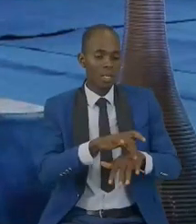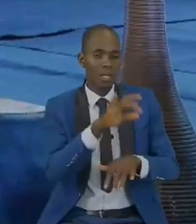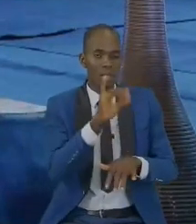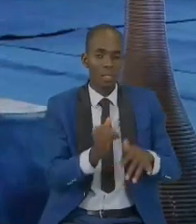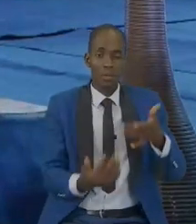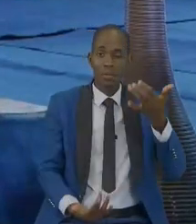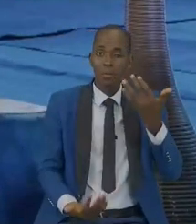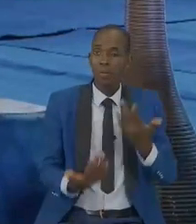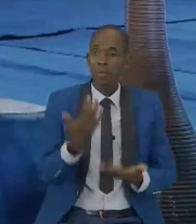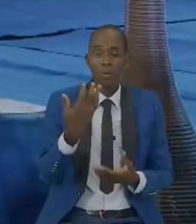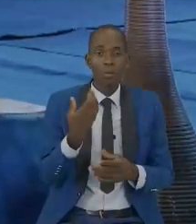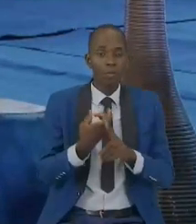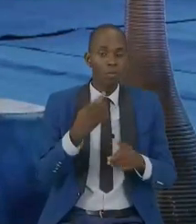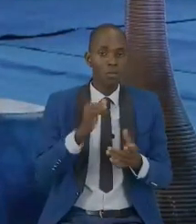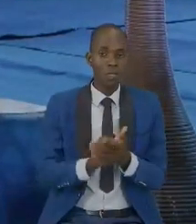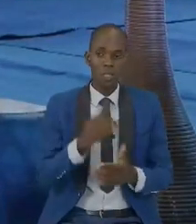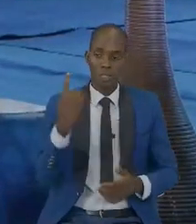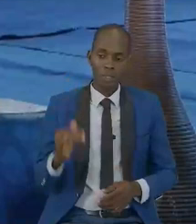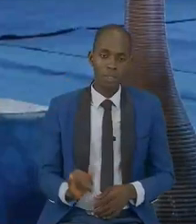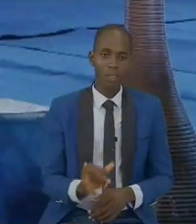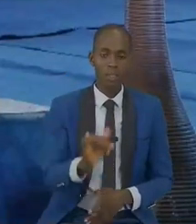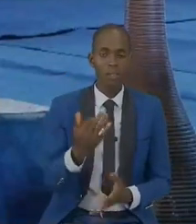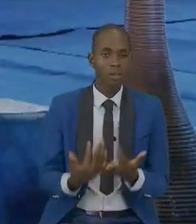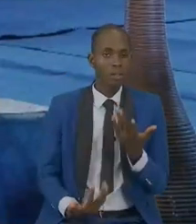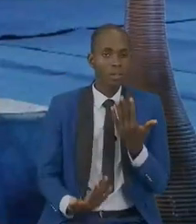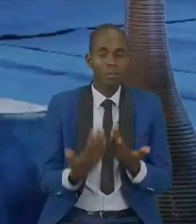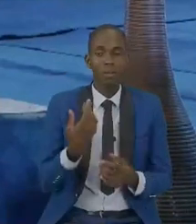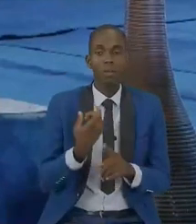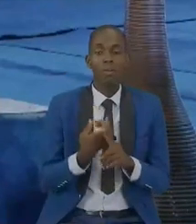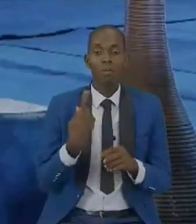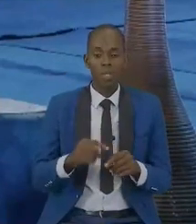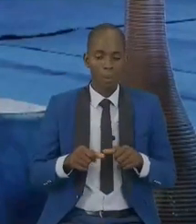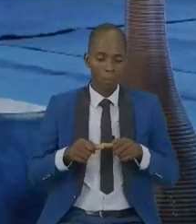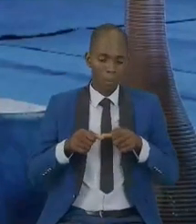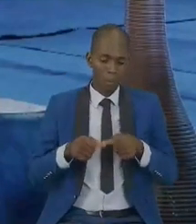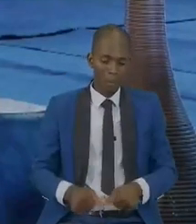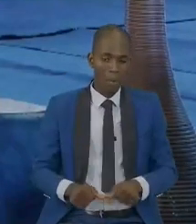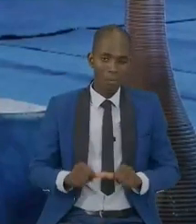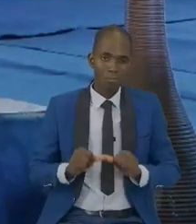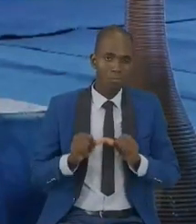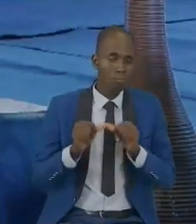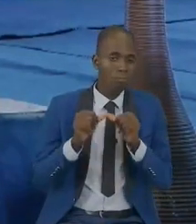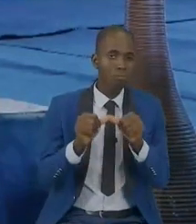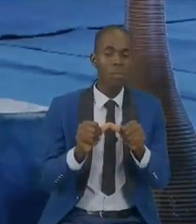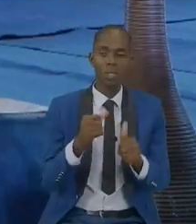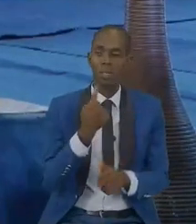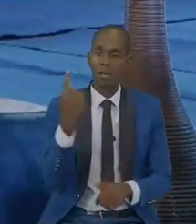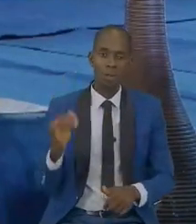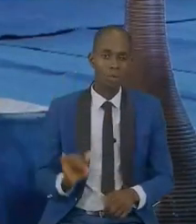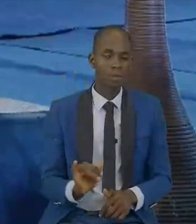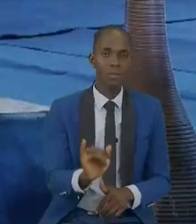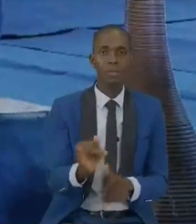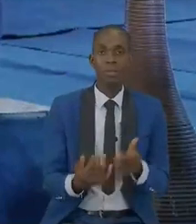ôté de la fournaise terrestre, ou bien de la fournaise éternelle, ou